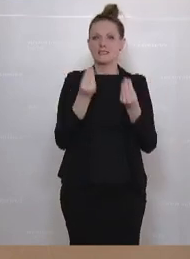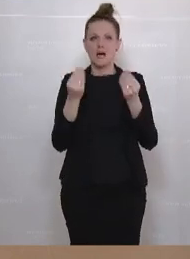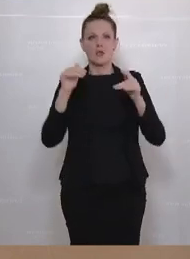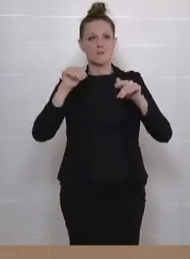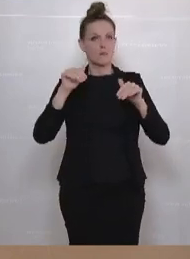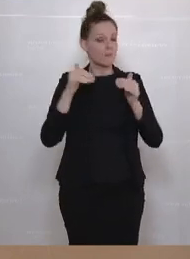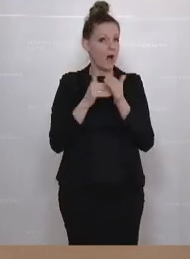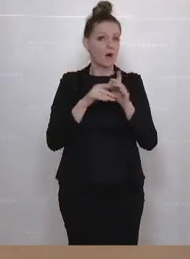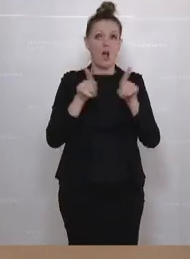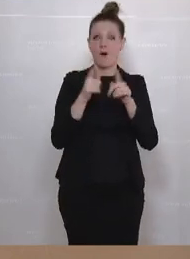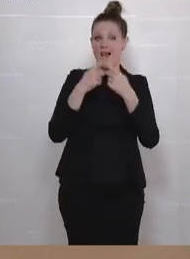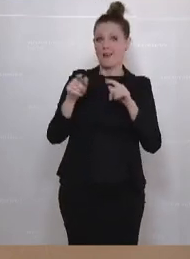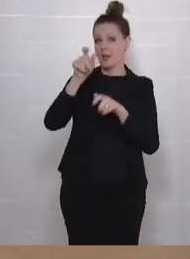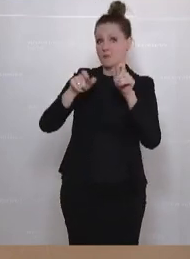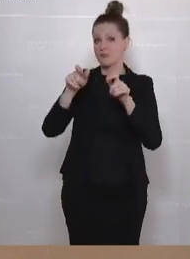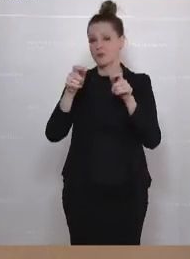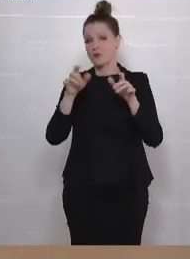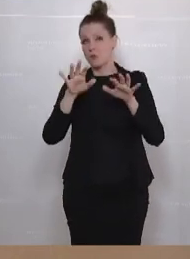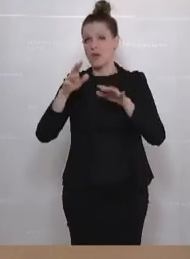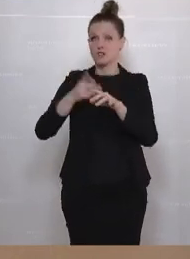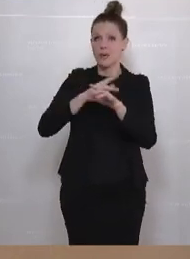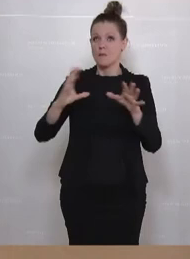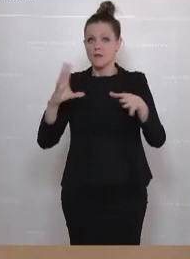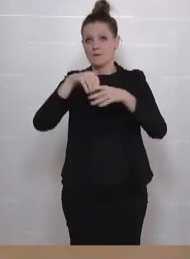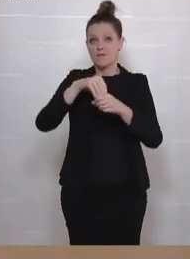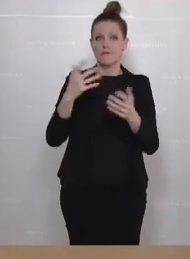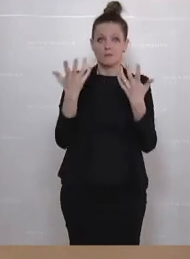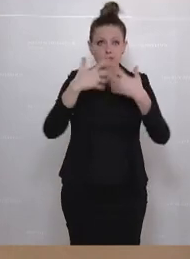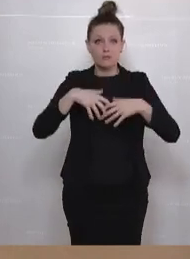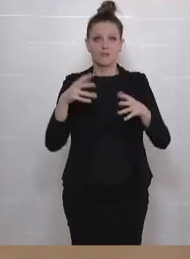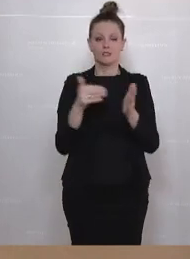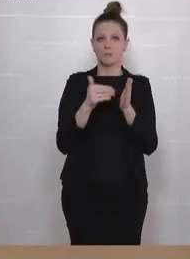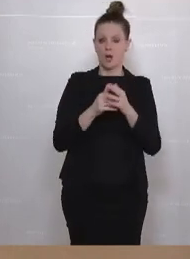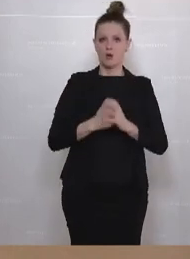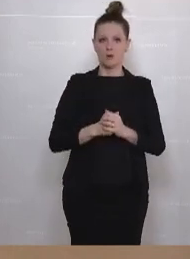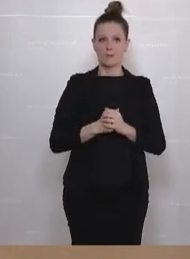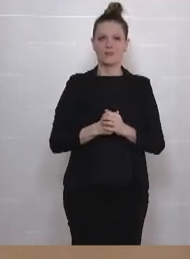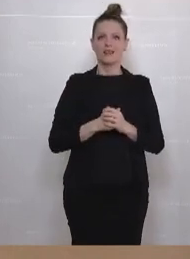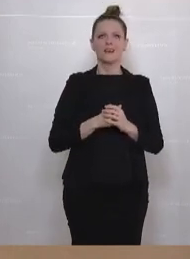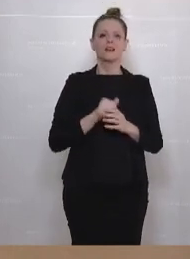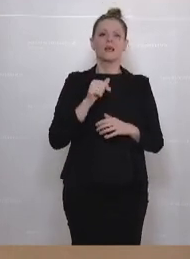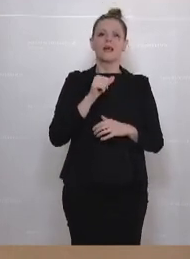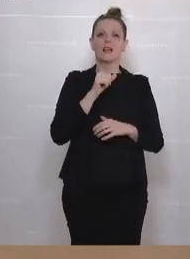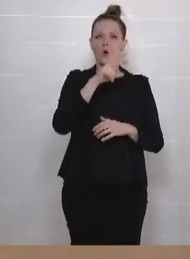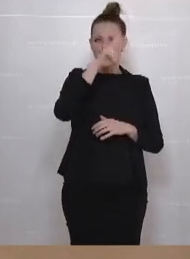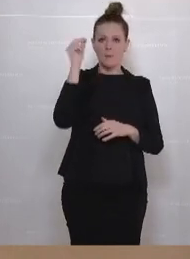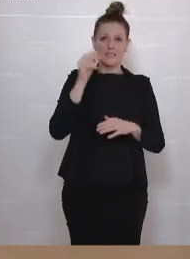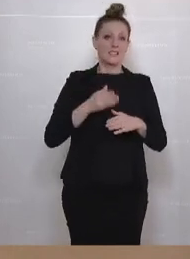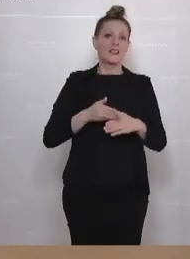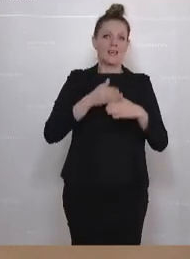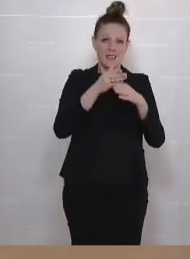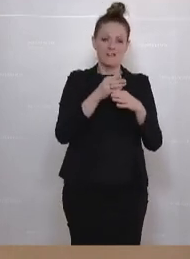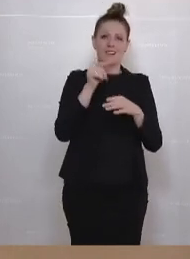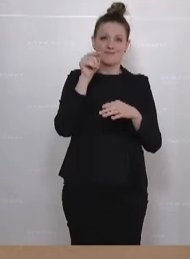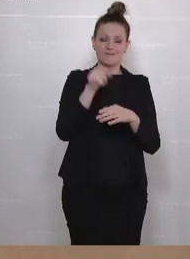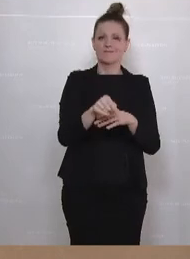mit anderen Playern in diesem Bereich können wir da aufnehmen? Das ist mir auch wichtig. Es ist bitte nicht humanitäre Hilfe, war nie und soll auch nicht eine